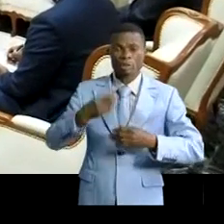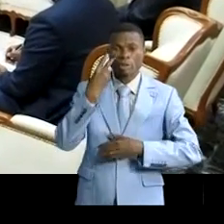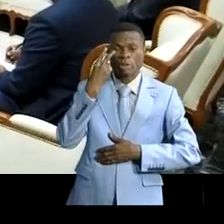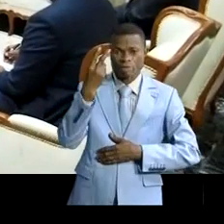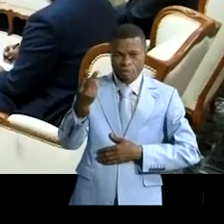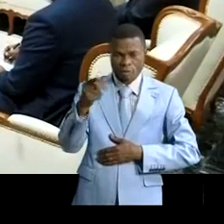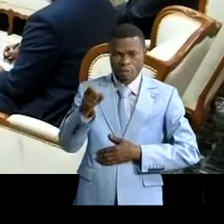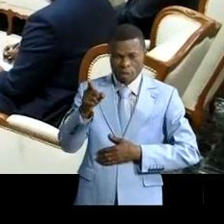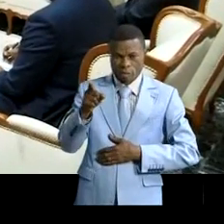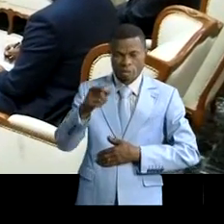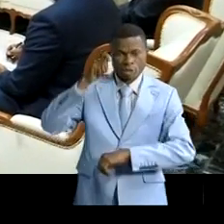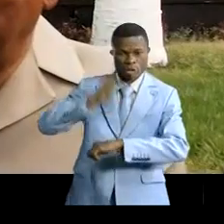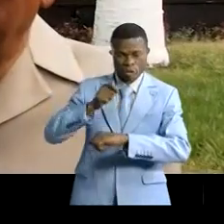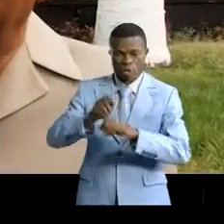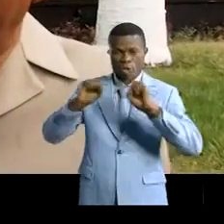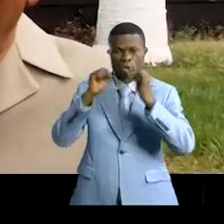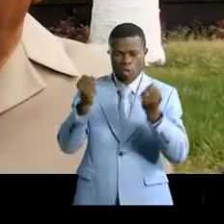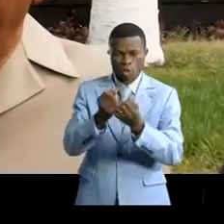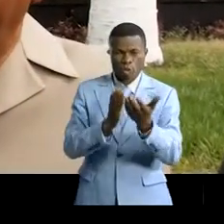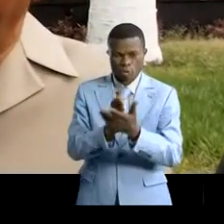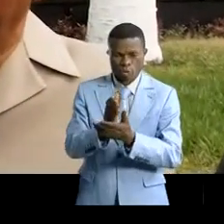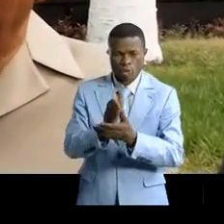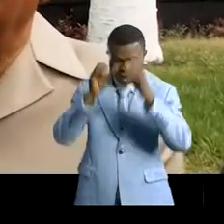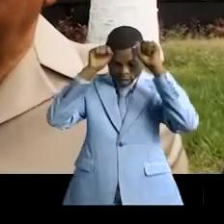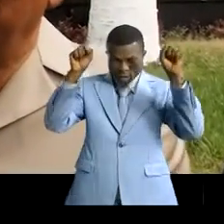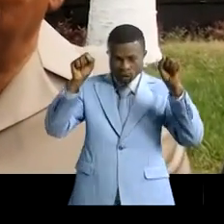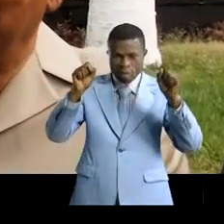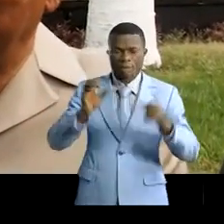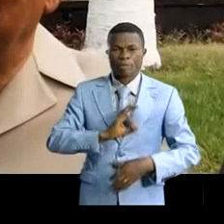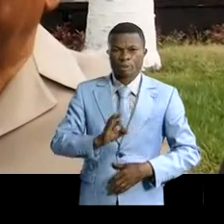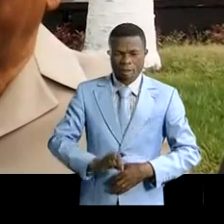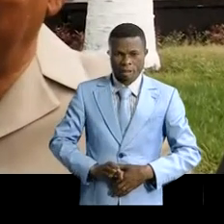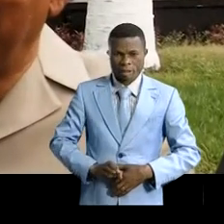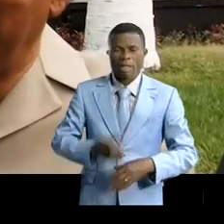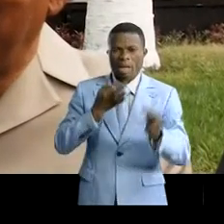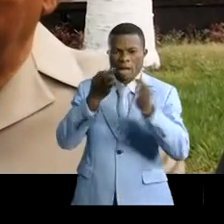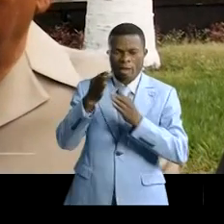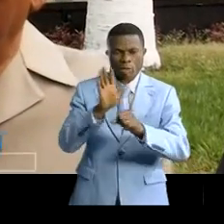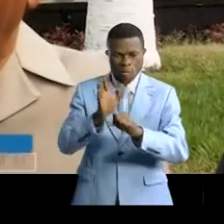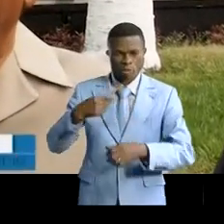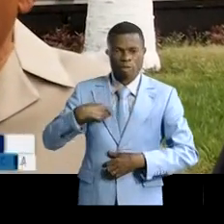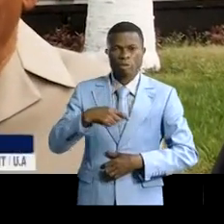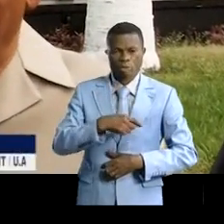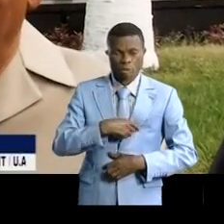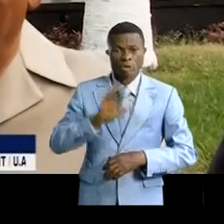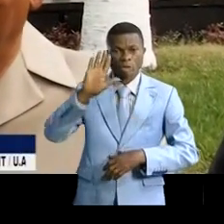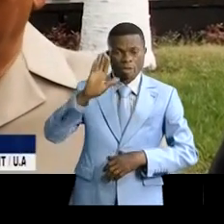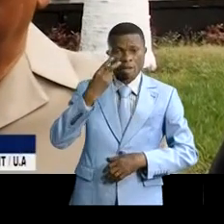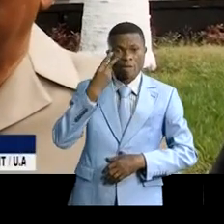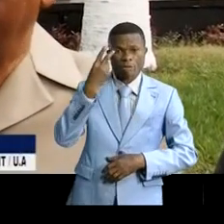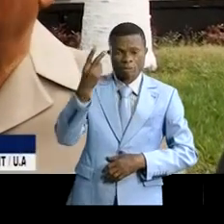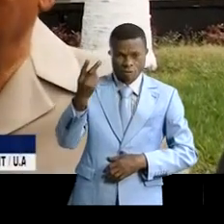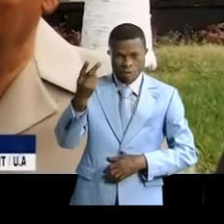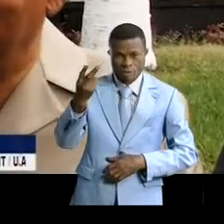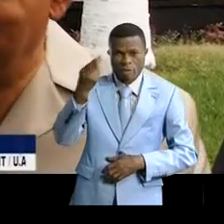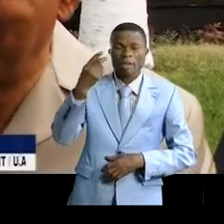celle d'une justice sociale. Le chef d'État a pris le temps de nous expliquer que sa vision reste